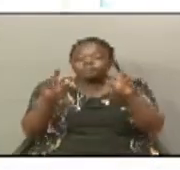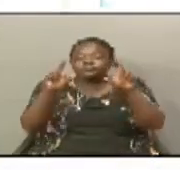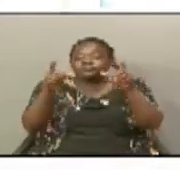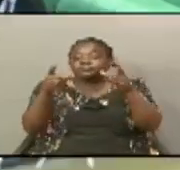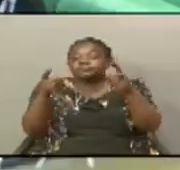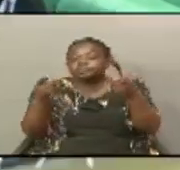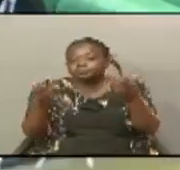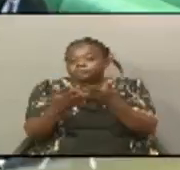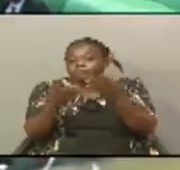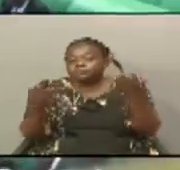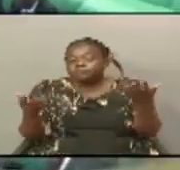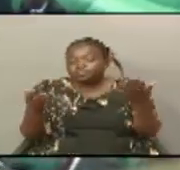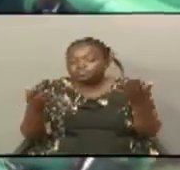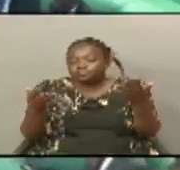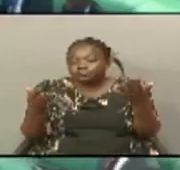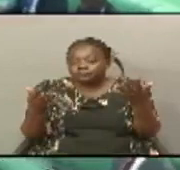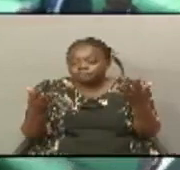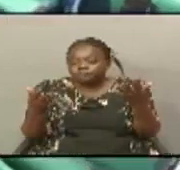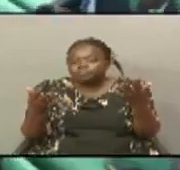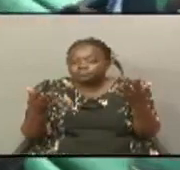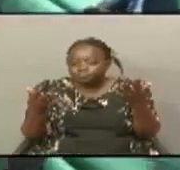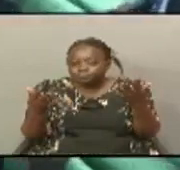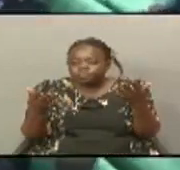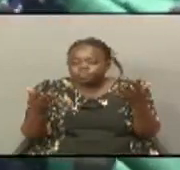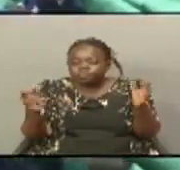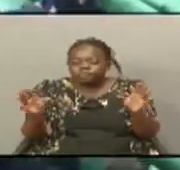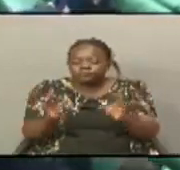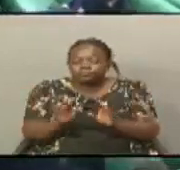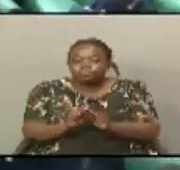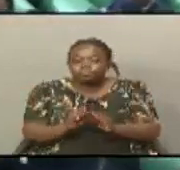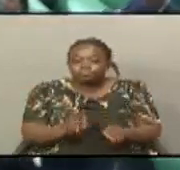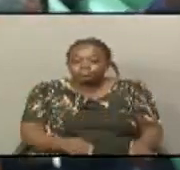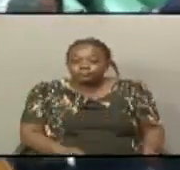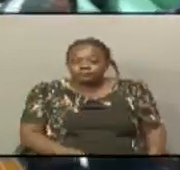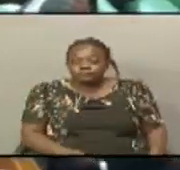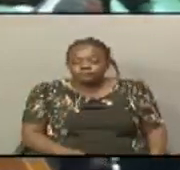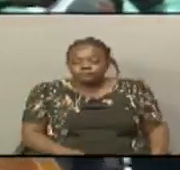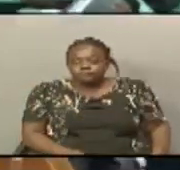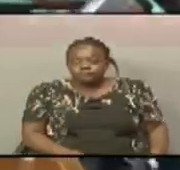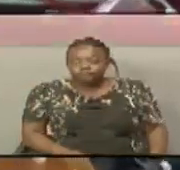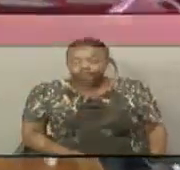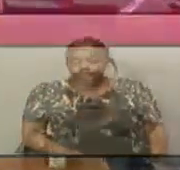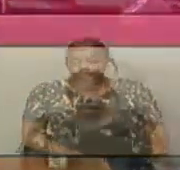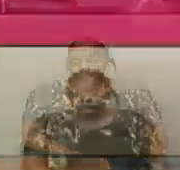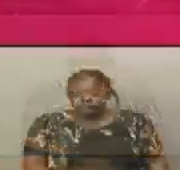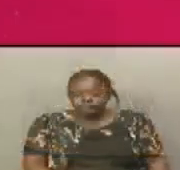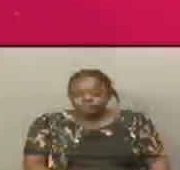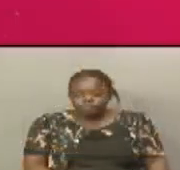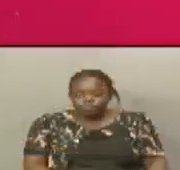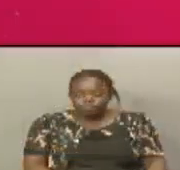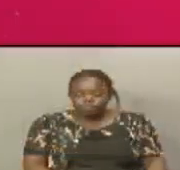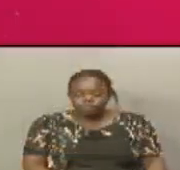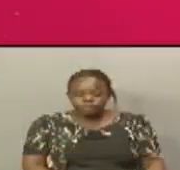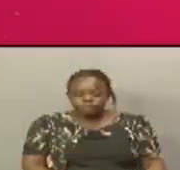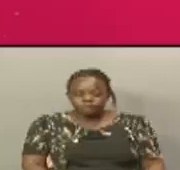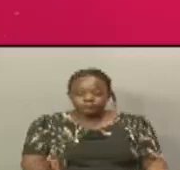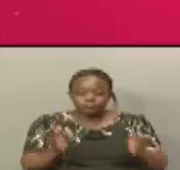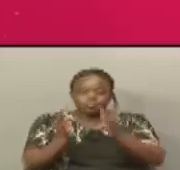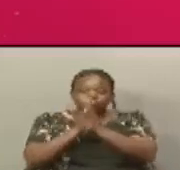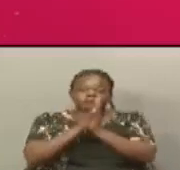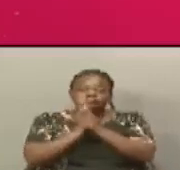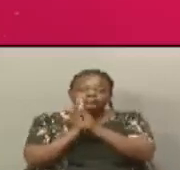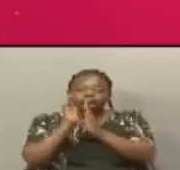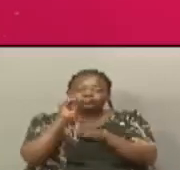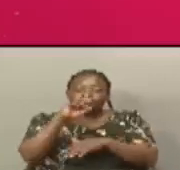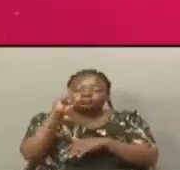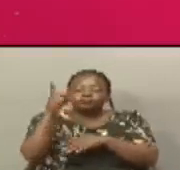babe irabuli uamu. Rachel Nakasi, nobedi utalewa kusakide gule ino kurabu kede TV. Kale nemboze ukatoka